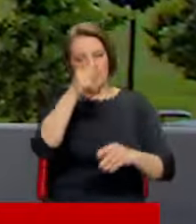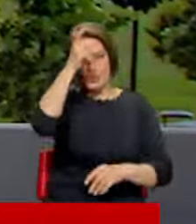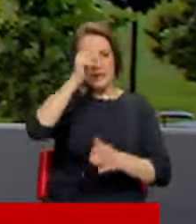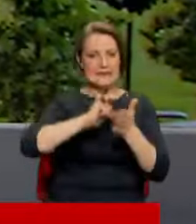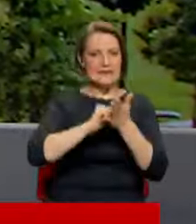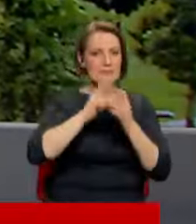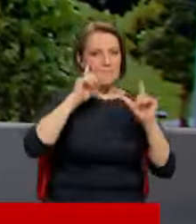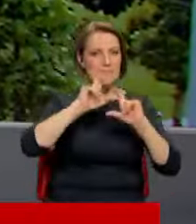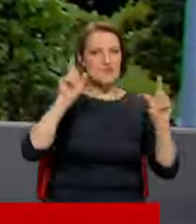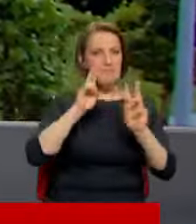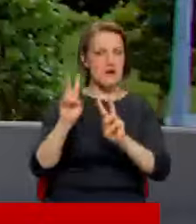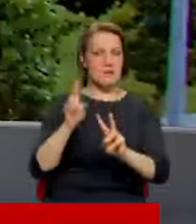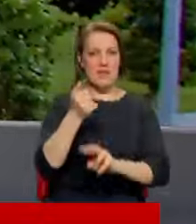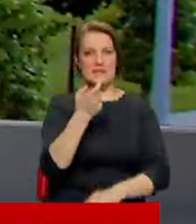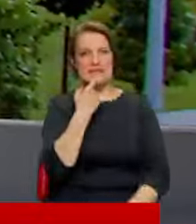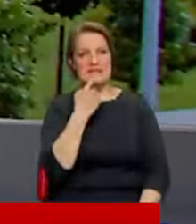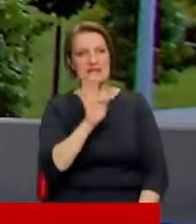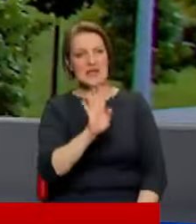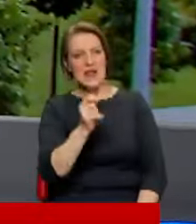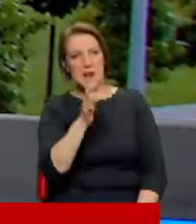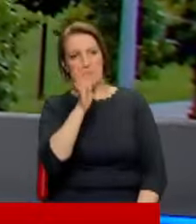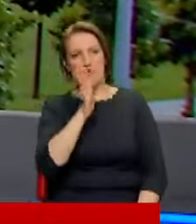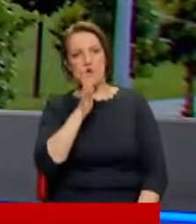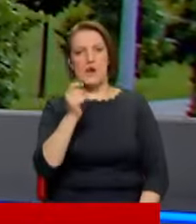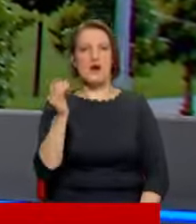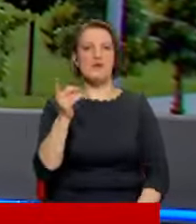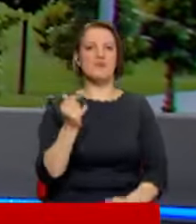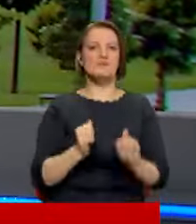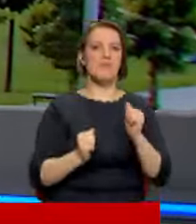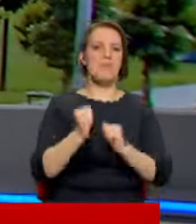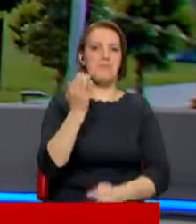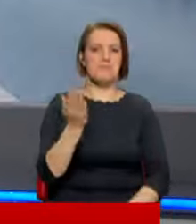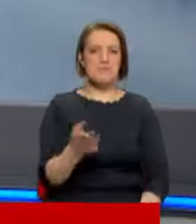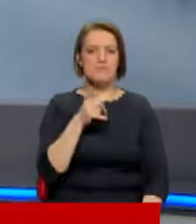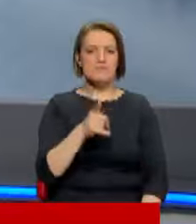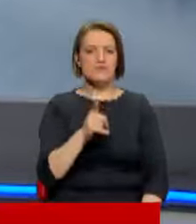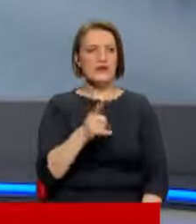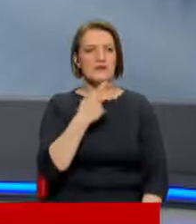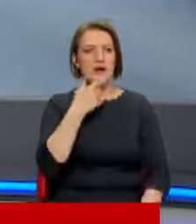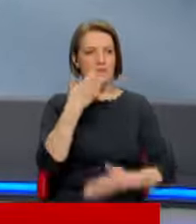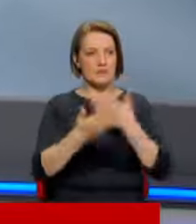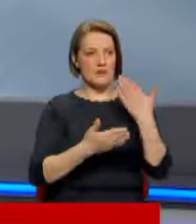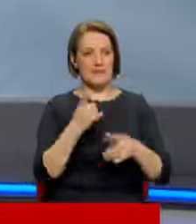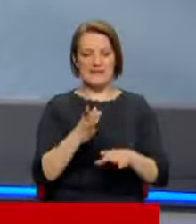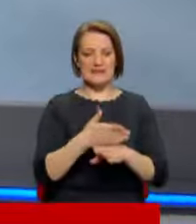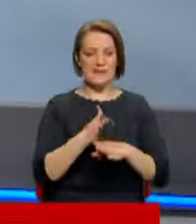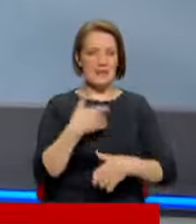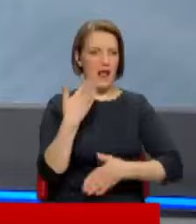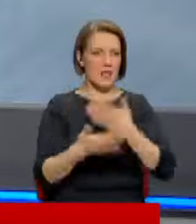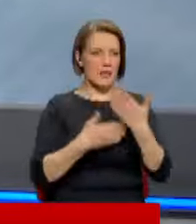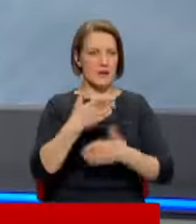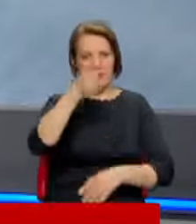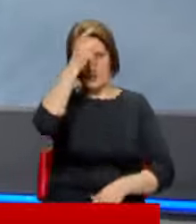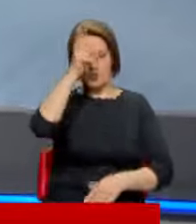manşetine Bir bakalım Yani 6 yılda 40 liradan 500 liraya gelmiş bir et fiyatından söz ediyoruz bundan söz ederken Biz sebeplerini anlatırken